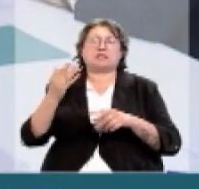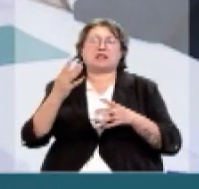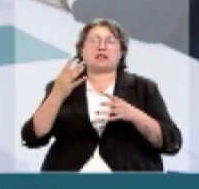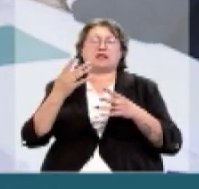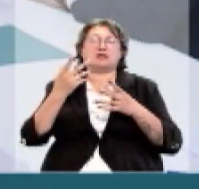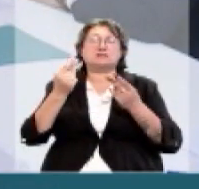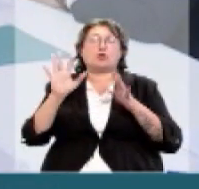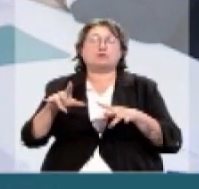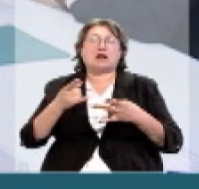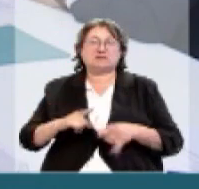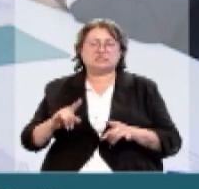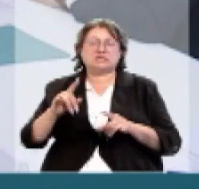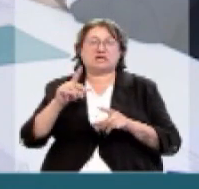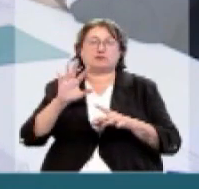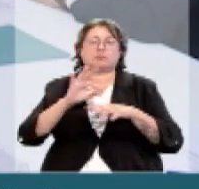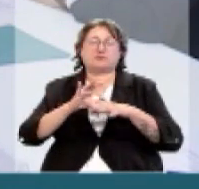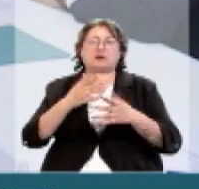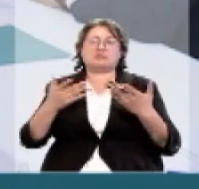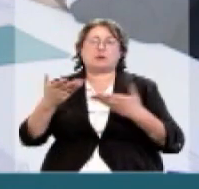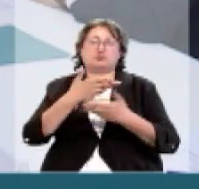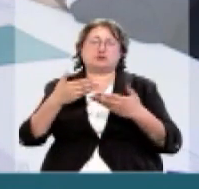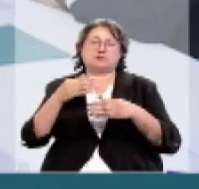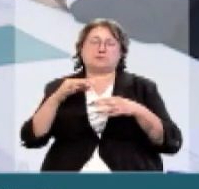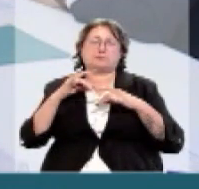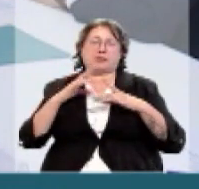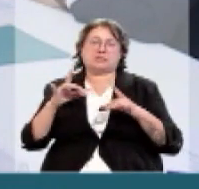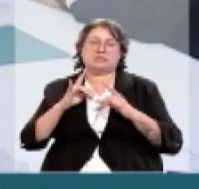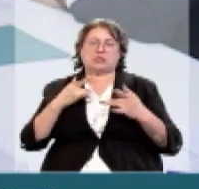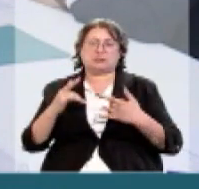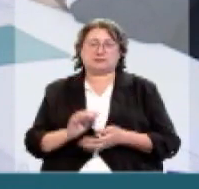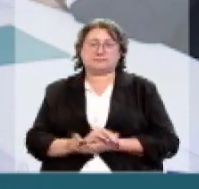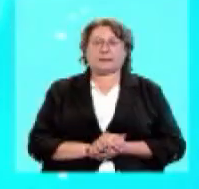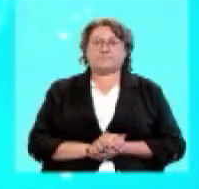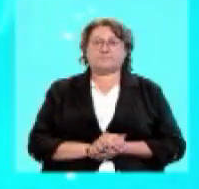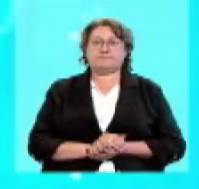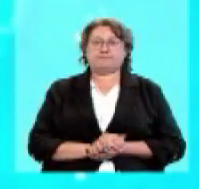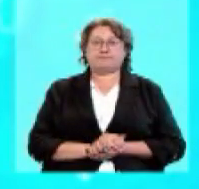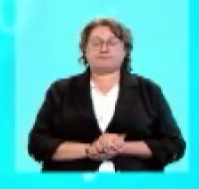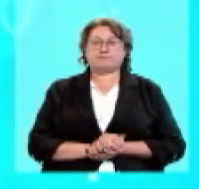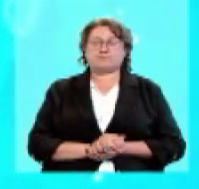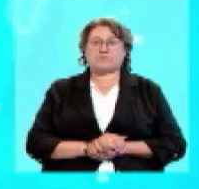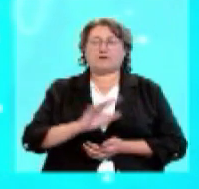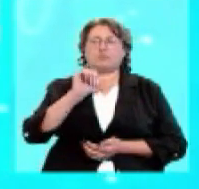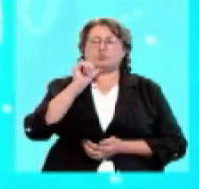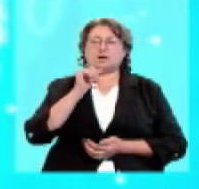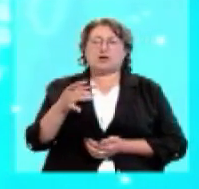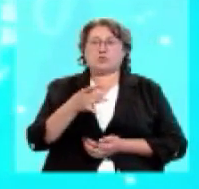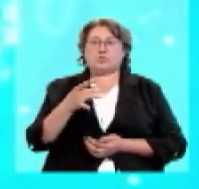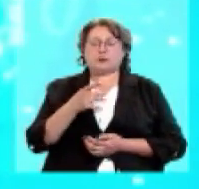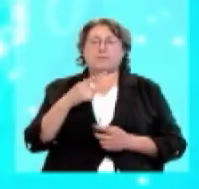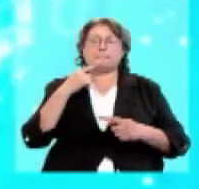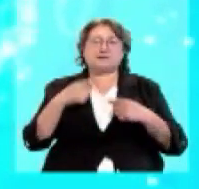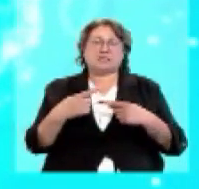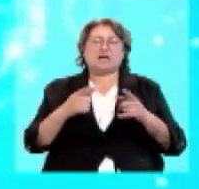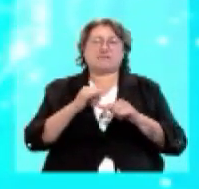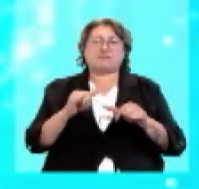концерттер ұйымдастырылады деп жоспарланып отыр. Әлия Құлтанова, Радион Бабич, Қостанай телеарнасы. Қостанай ауданында шағын және орта